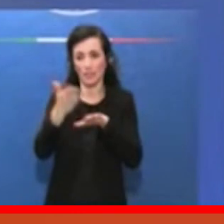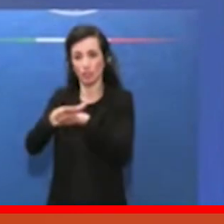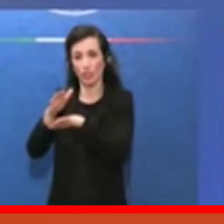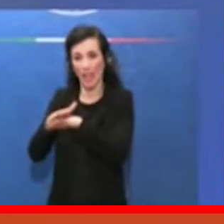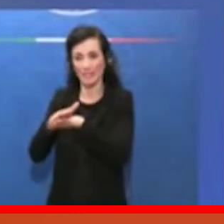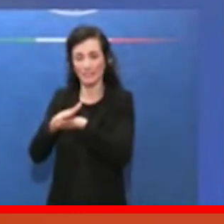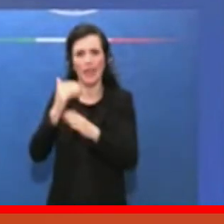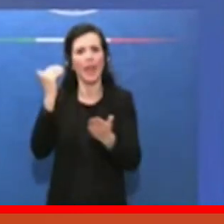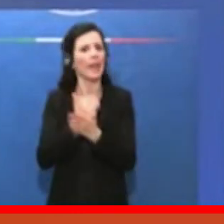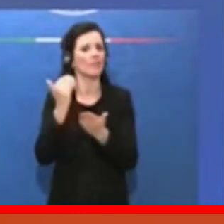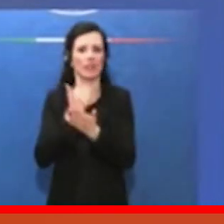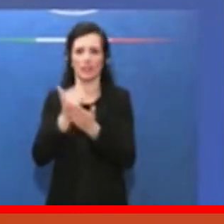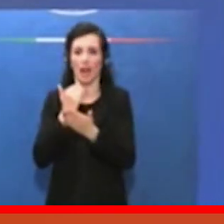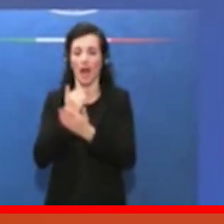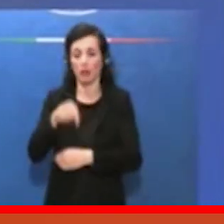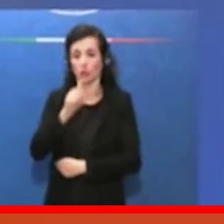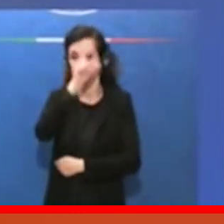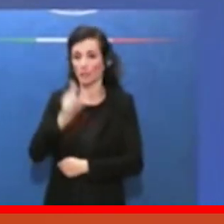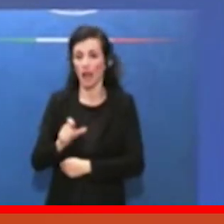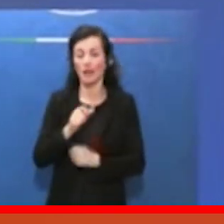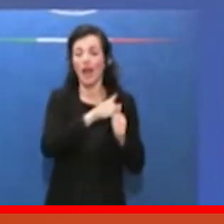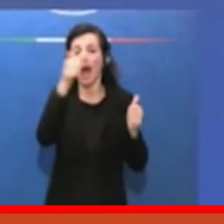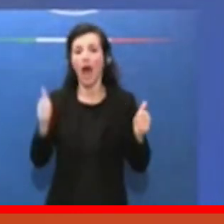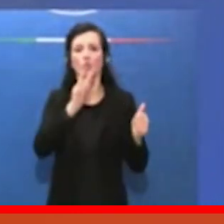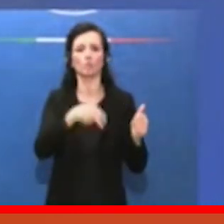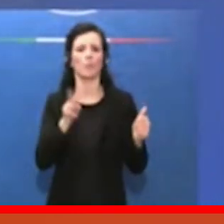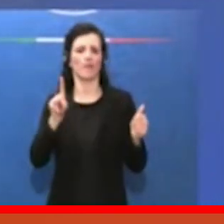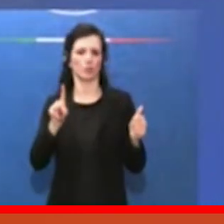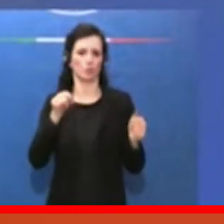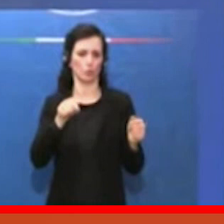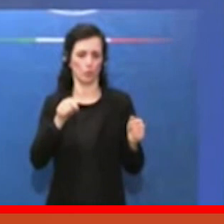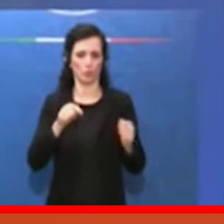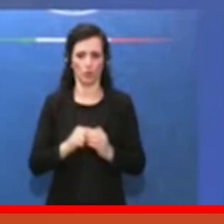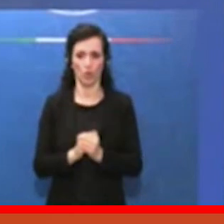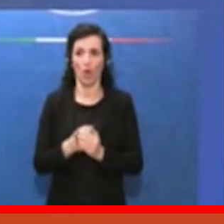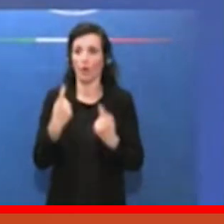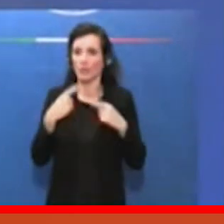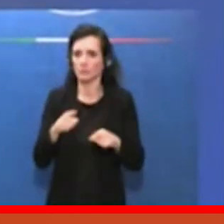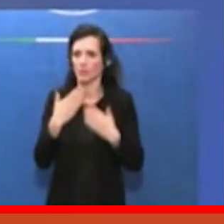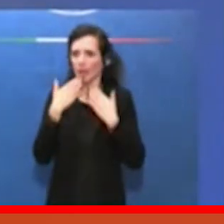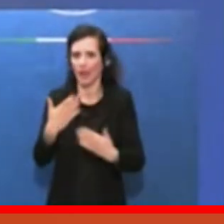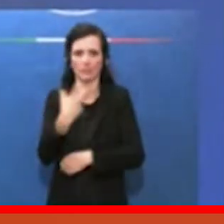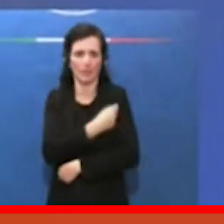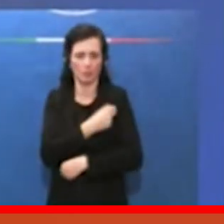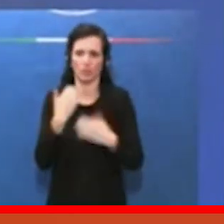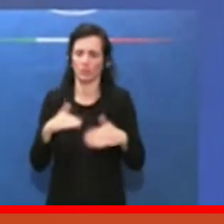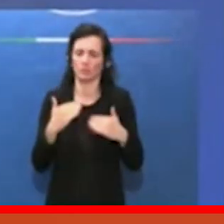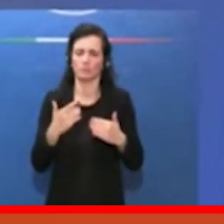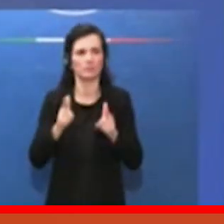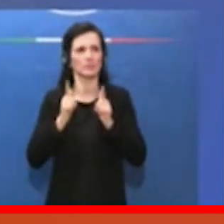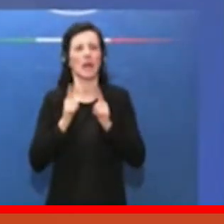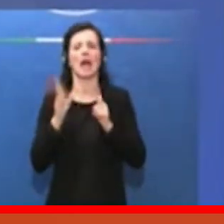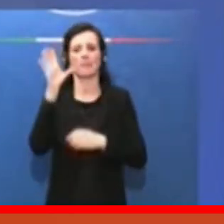Italia nel solo 2021. Anche questa è una lezione straordinaria.